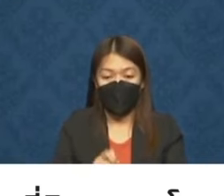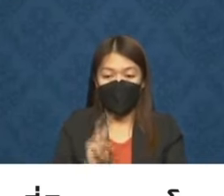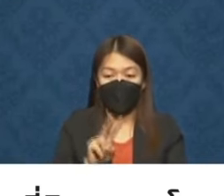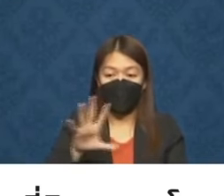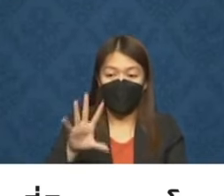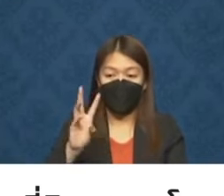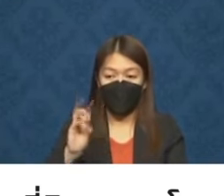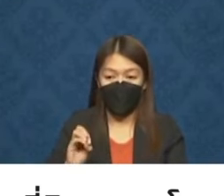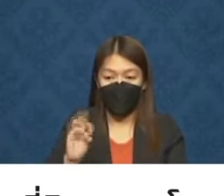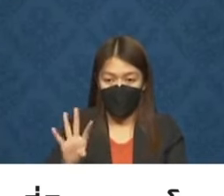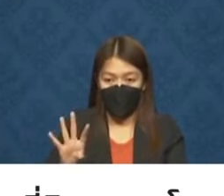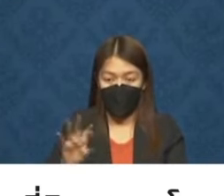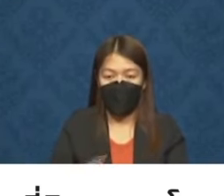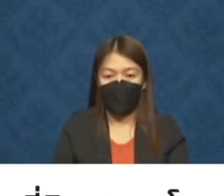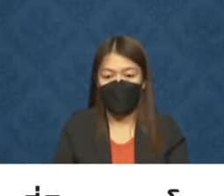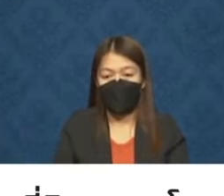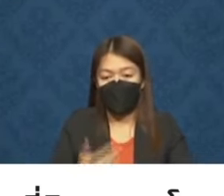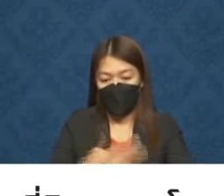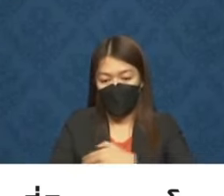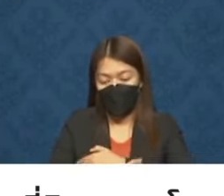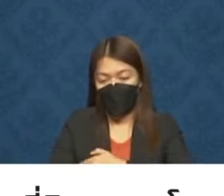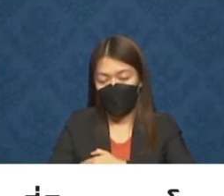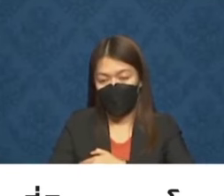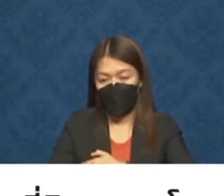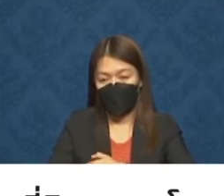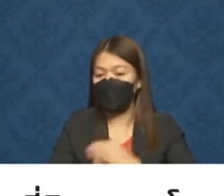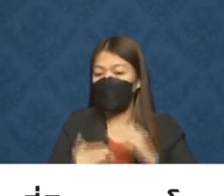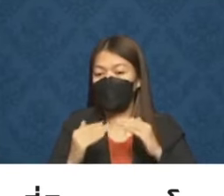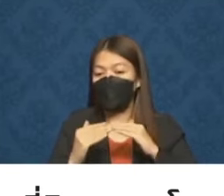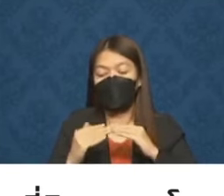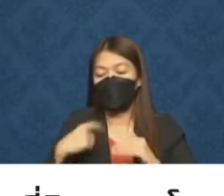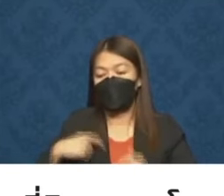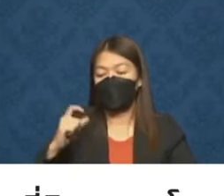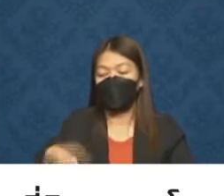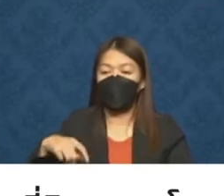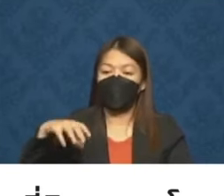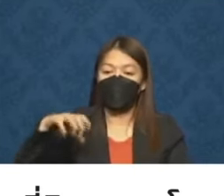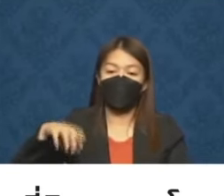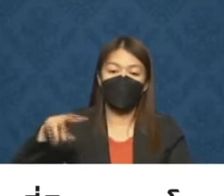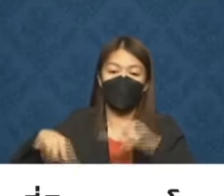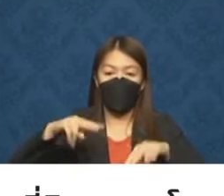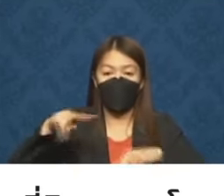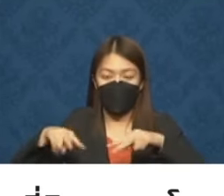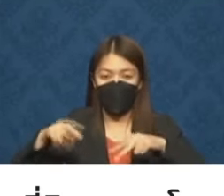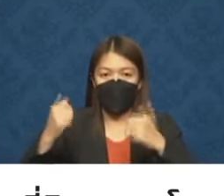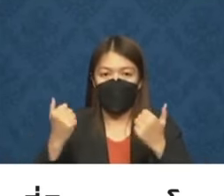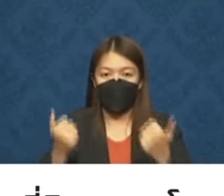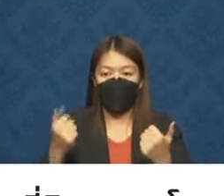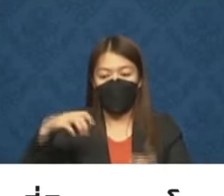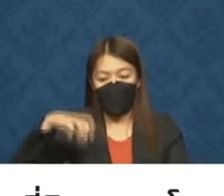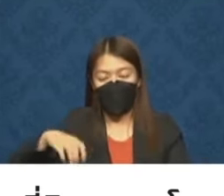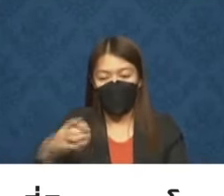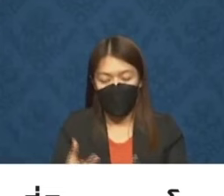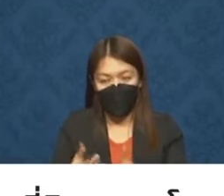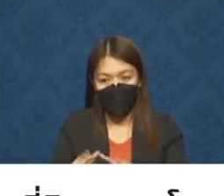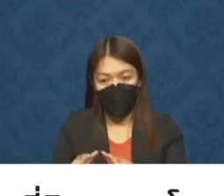2564ซึ่งเมื่อการรถไฟแห่งประเทศไทยได้ใช้สิทธิทางศาลโดยการไปฟ้องคดีที่ศาลปกครองซึ่งขณะนี้กรมที่ดินก็ยัง